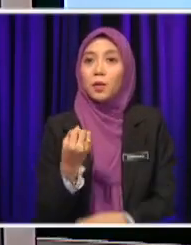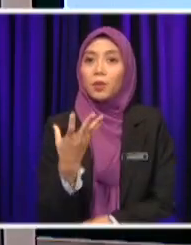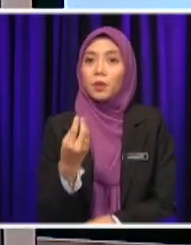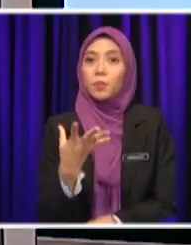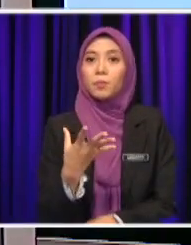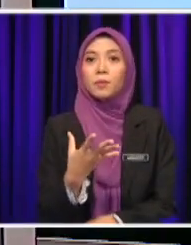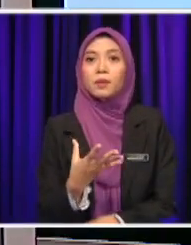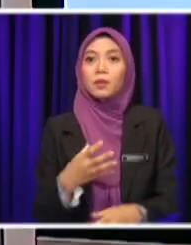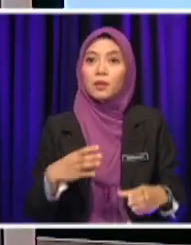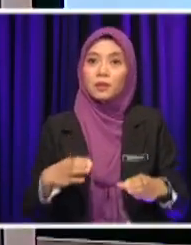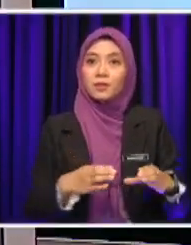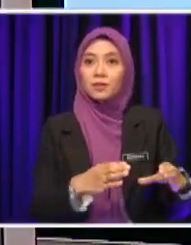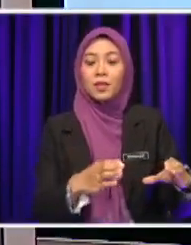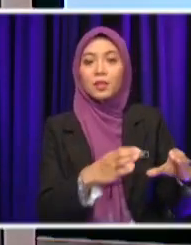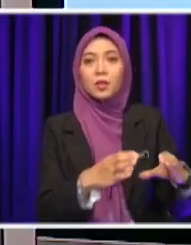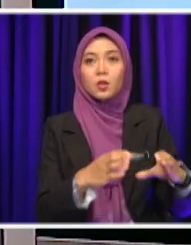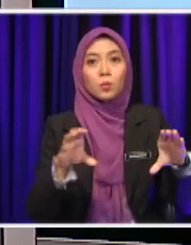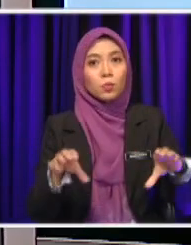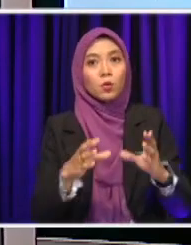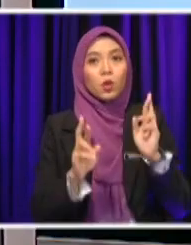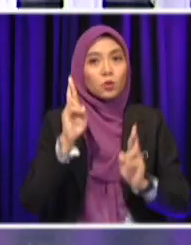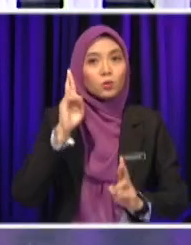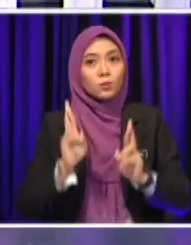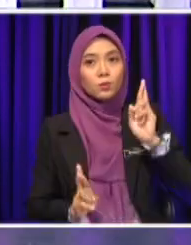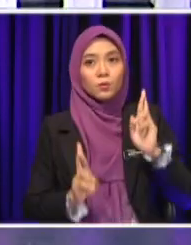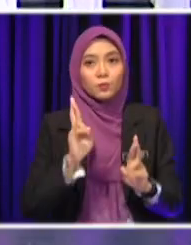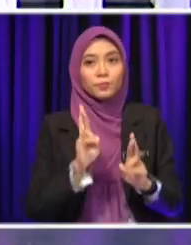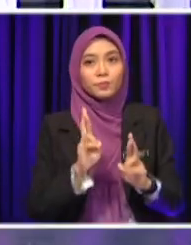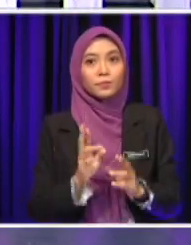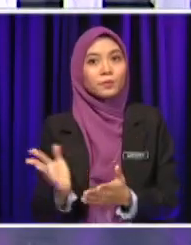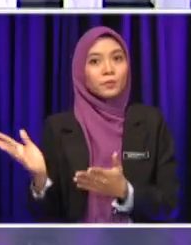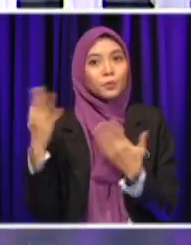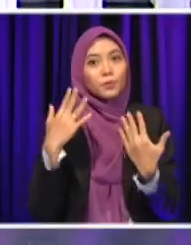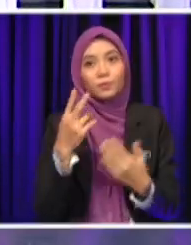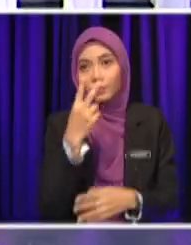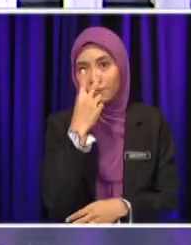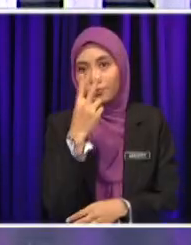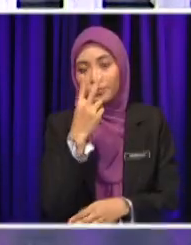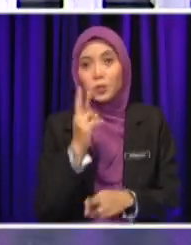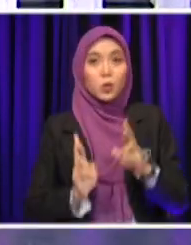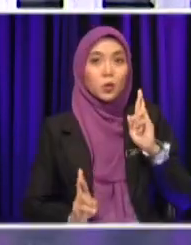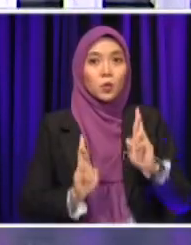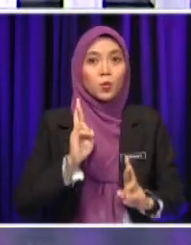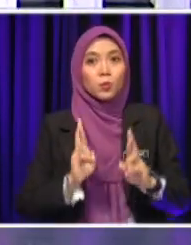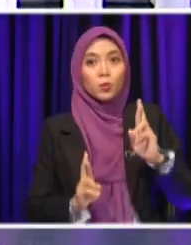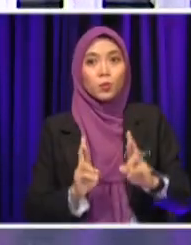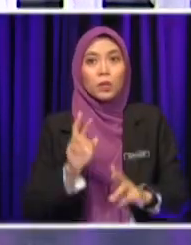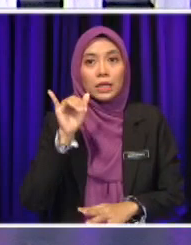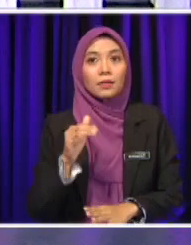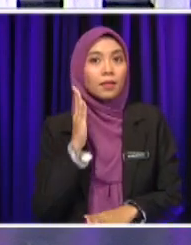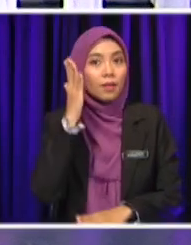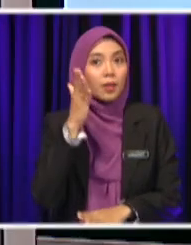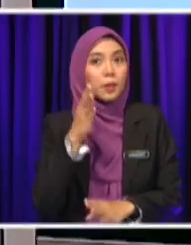kita siapkan kita punya robot tu Aiman. Okey, jadi jom kita tengok robot yang akan dibina lah. Jadi kita